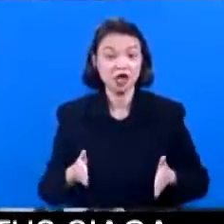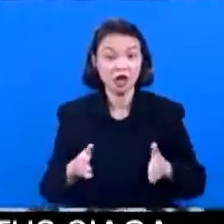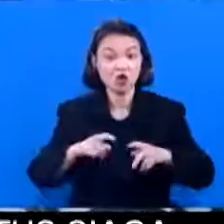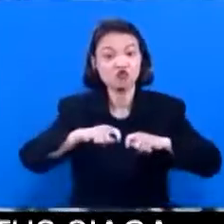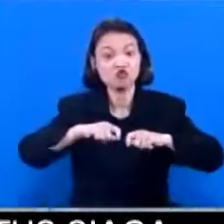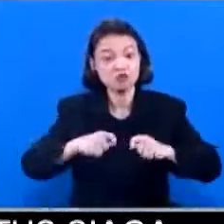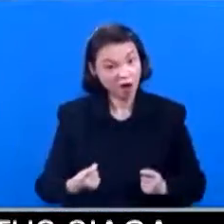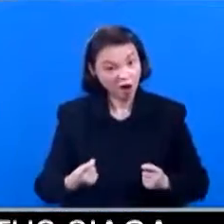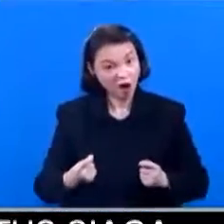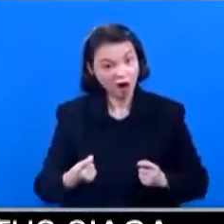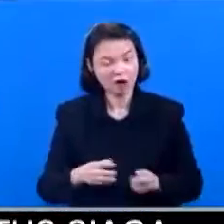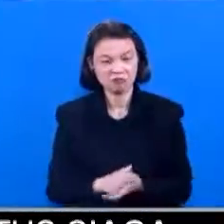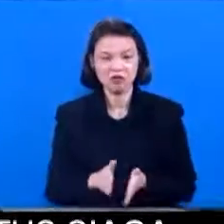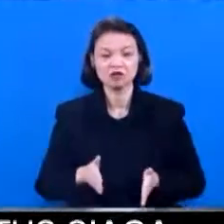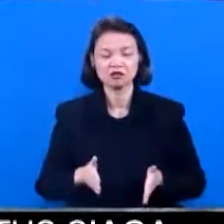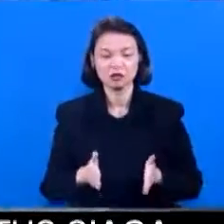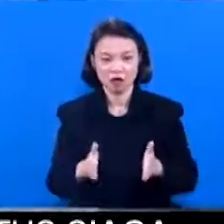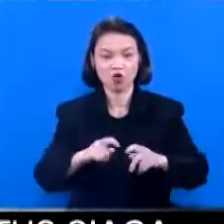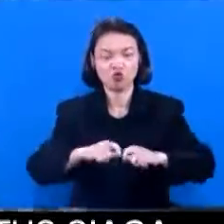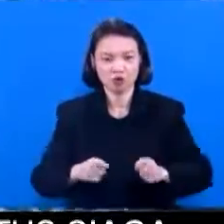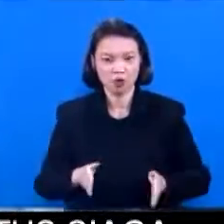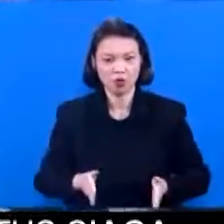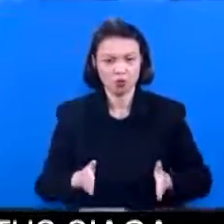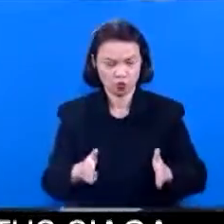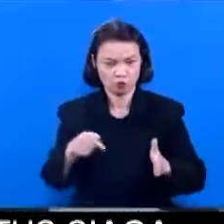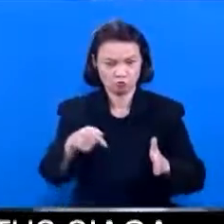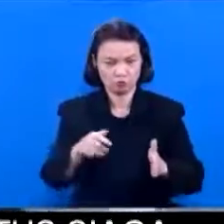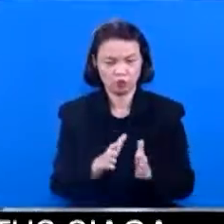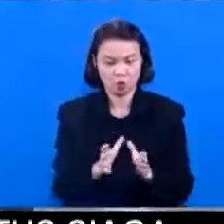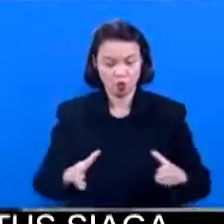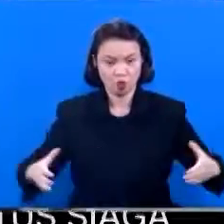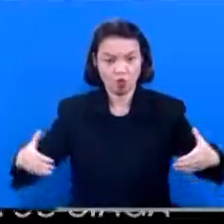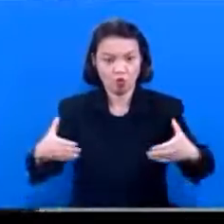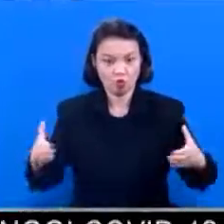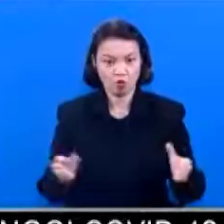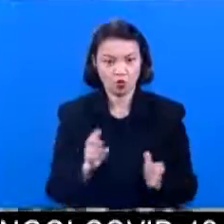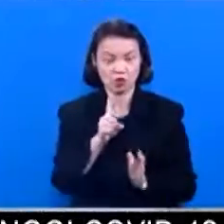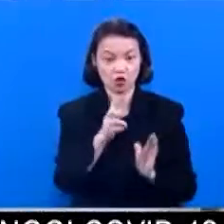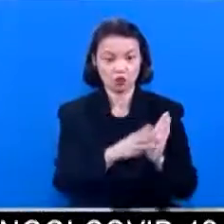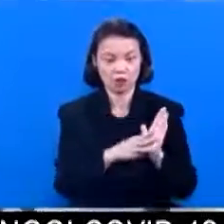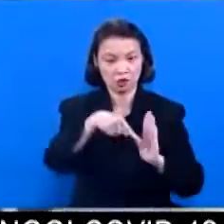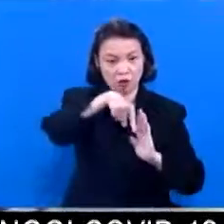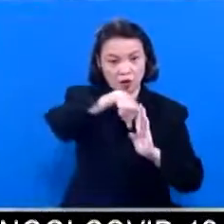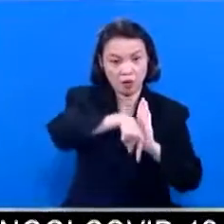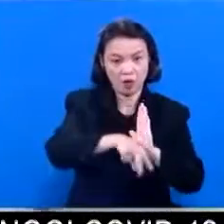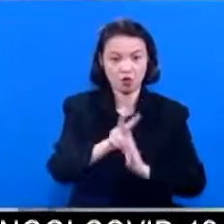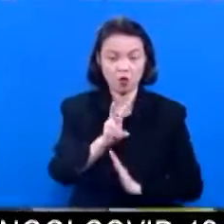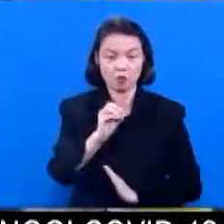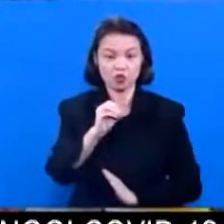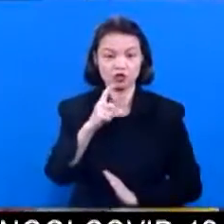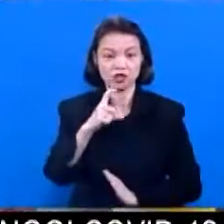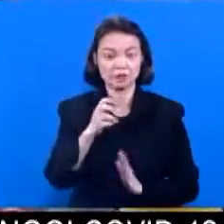rusak. Jalan rusak terjadi di sepanjang jalur ini dengan diameter mencapai 1 meter dan kedalaman 20